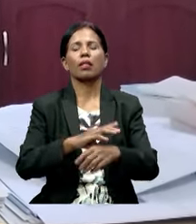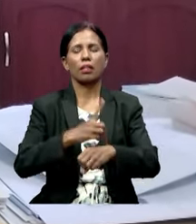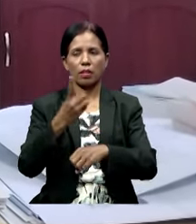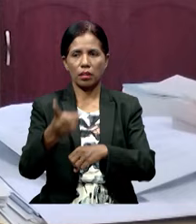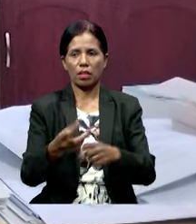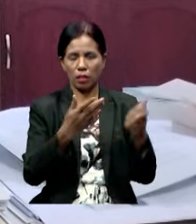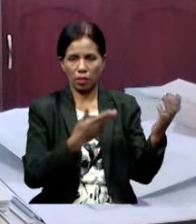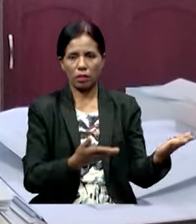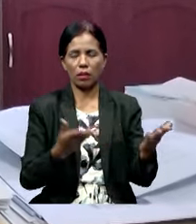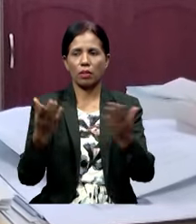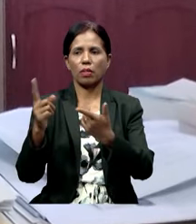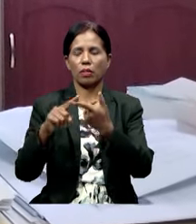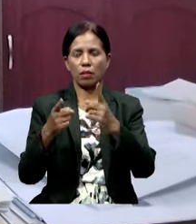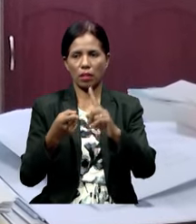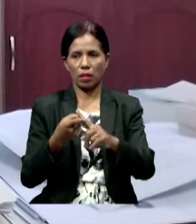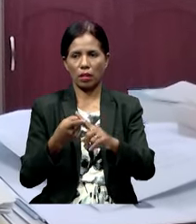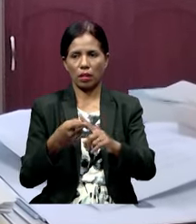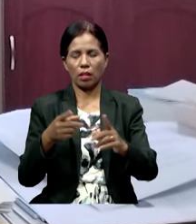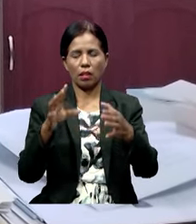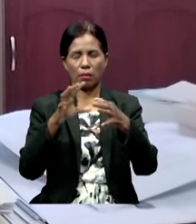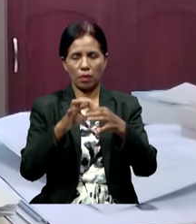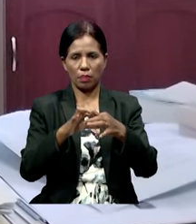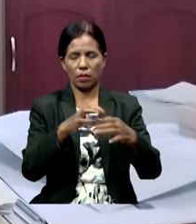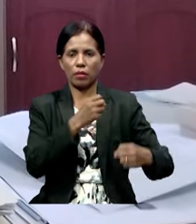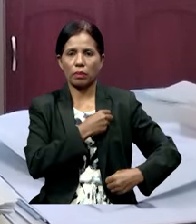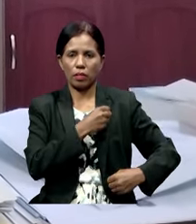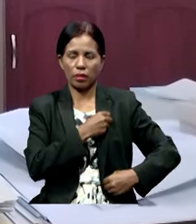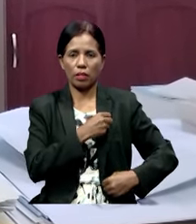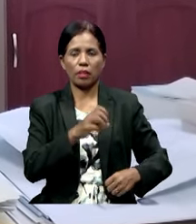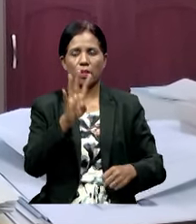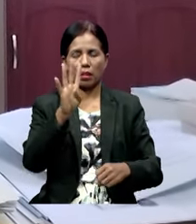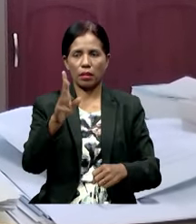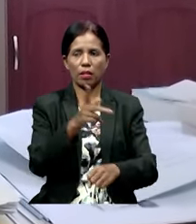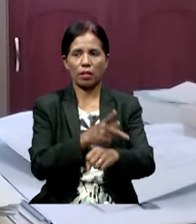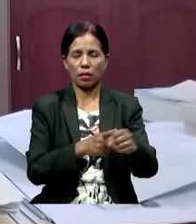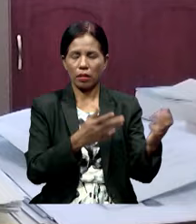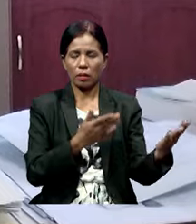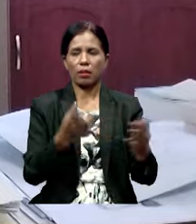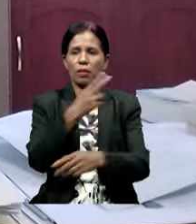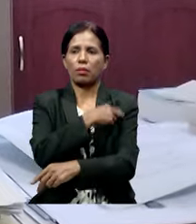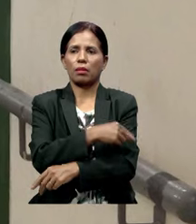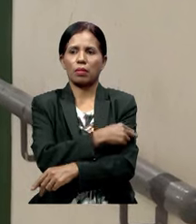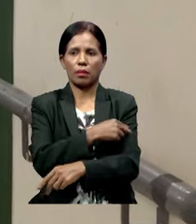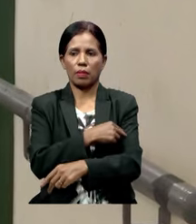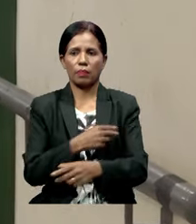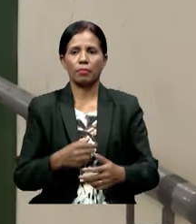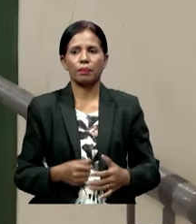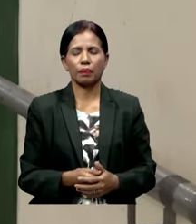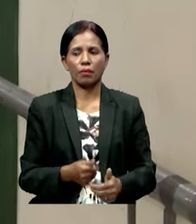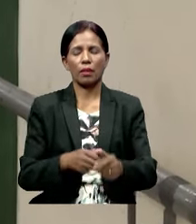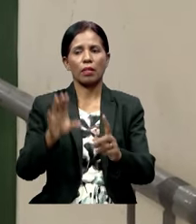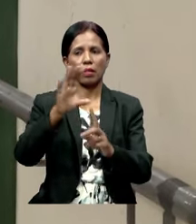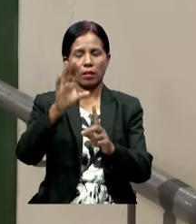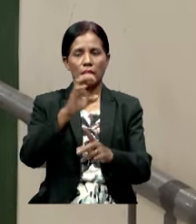loritanya kolega membros febretel na hat na beke kanek lor na hal tratamento di hospital. Tur chef